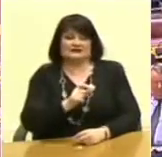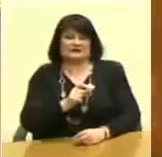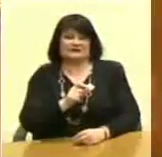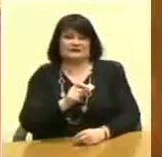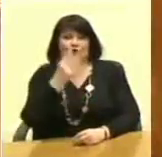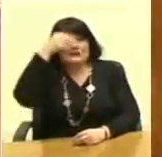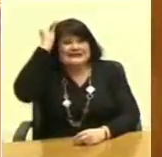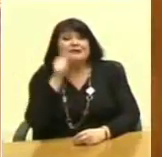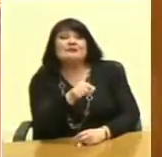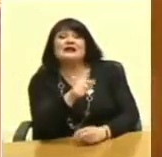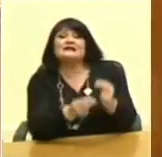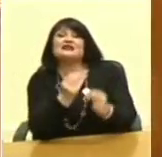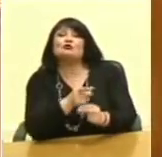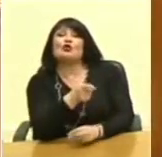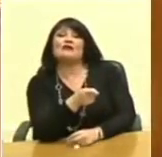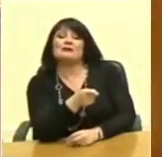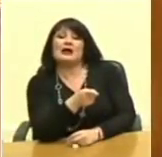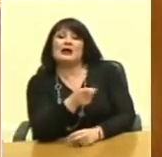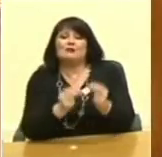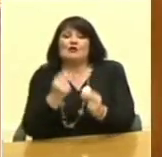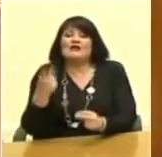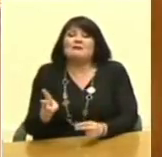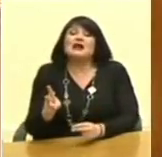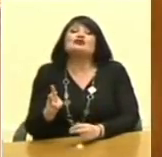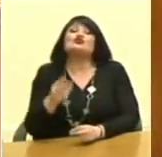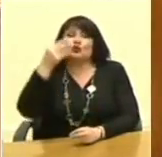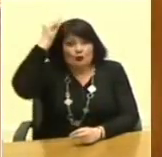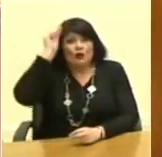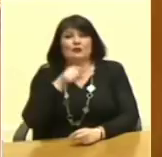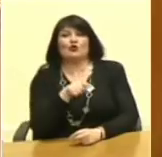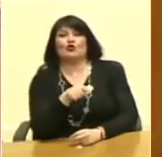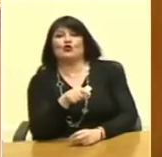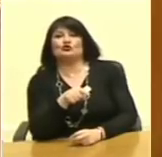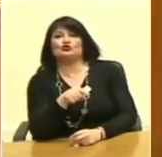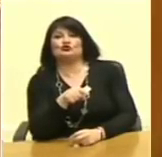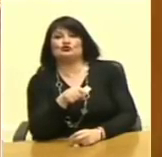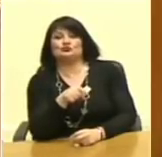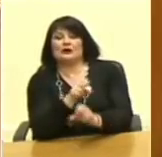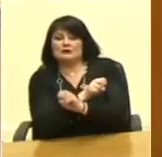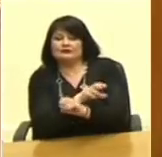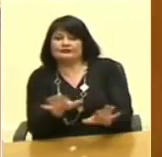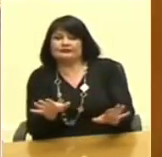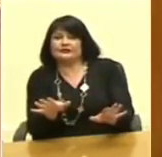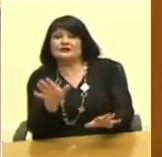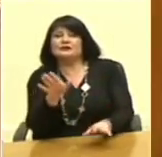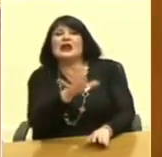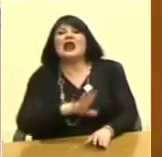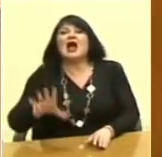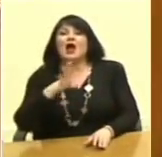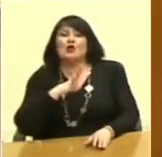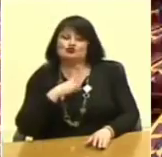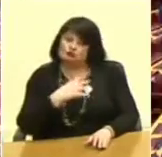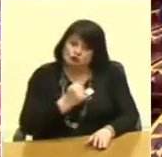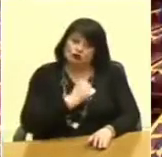Τσίπρας. Το πρόβλημά σας είναι ο Τσίπρας και η απήχηση που έχει και στο λαό και στον